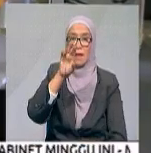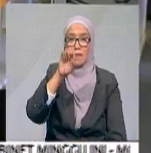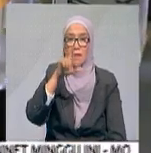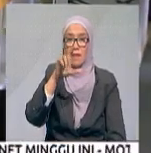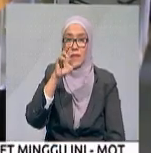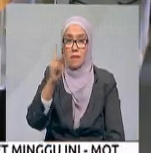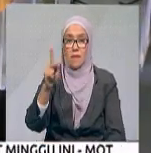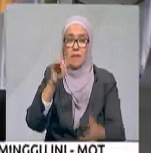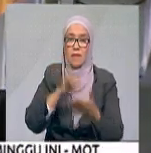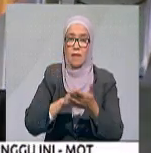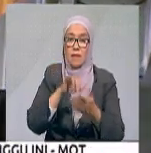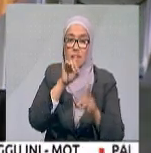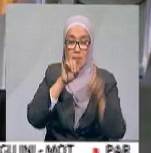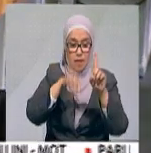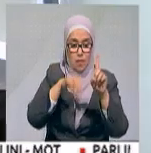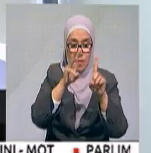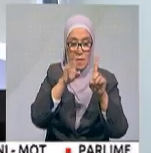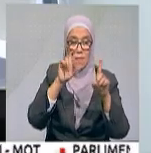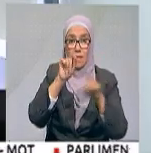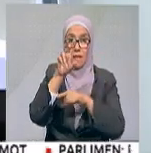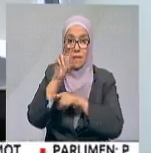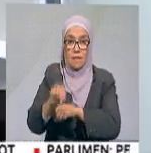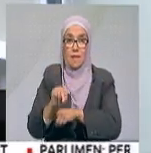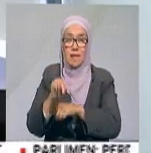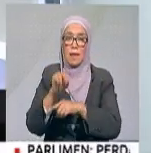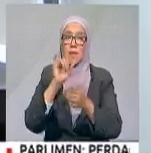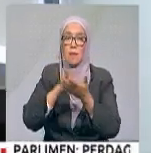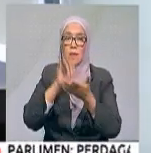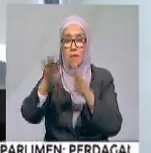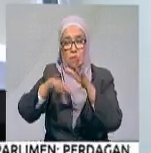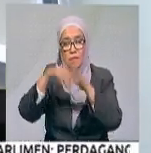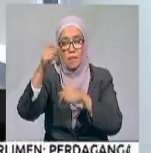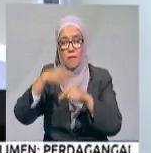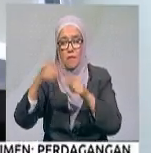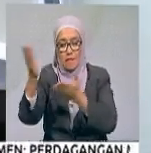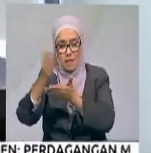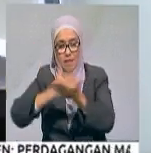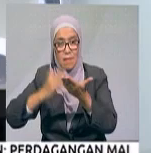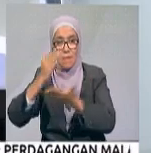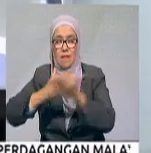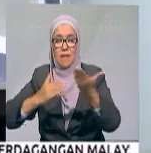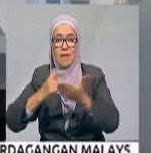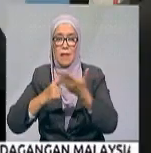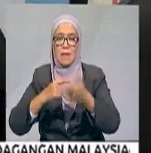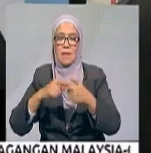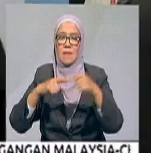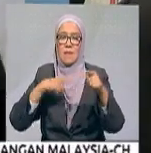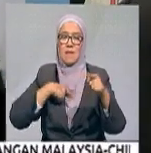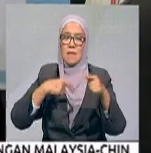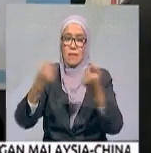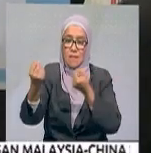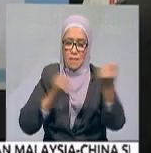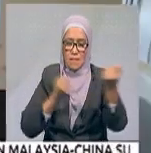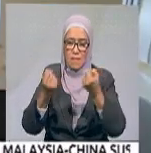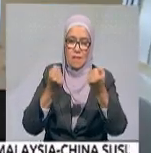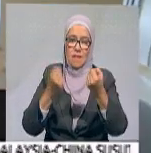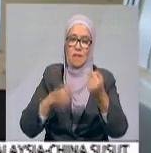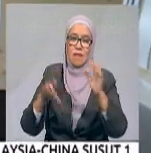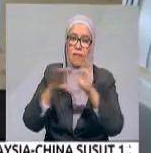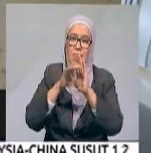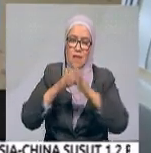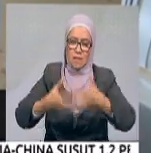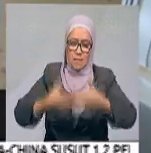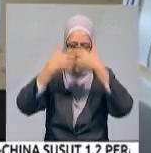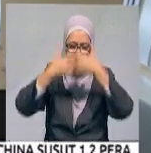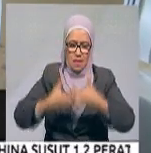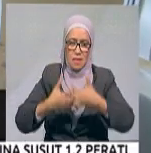tan metrik itu akan menghasilkan komponen badan kenderaan seperti penutup enjin, bumbung dan lain-lain untuk